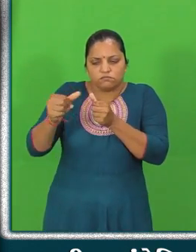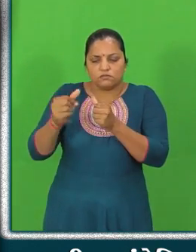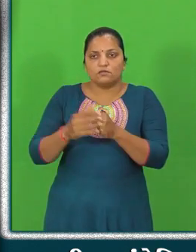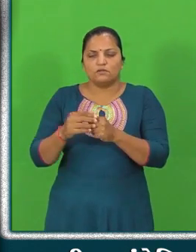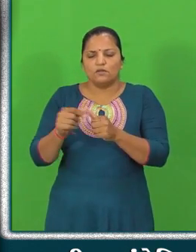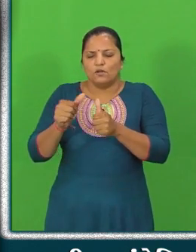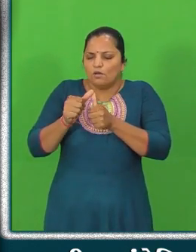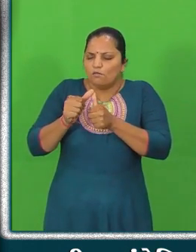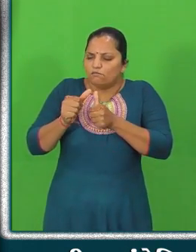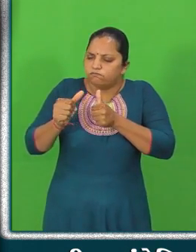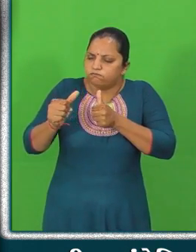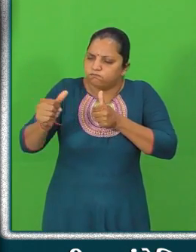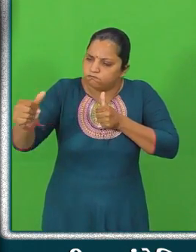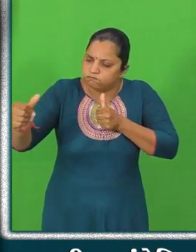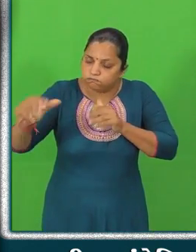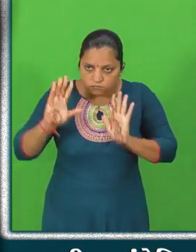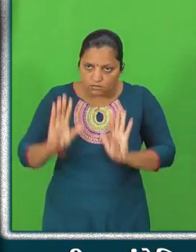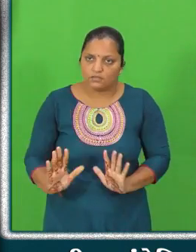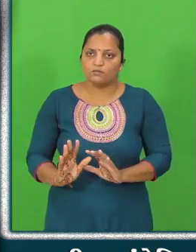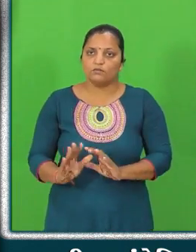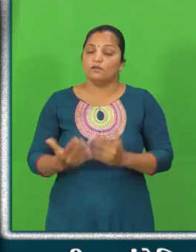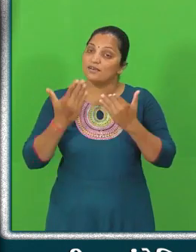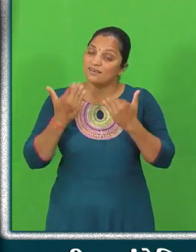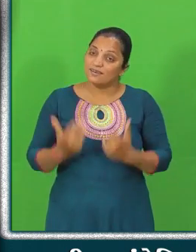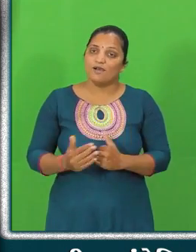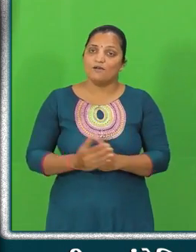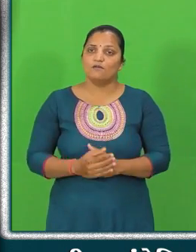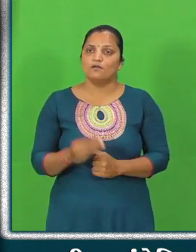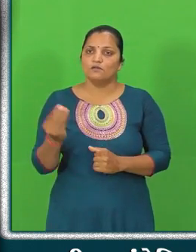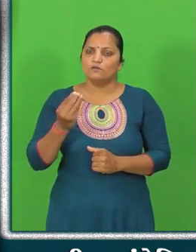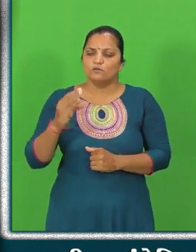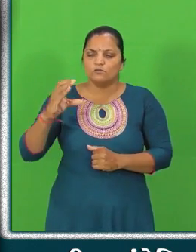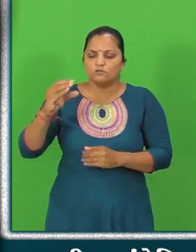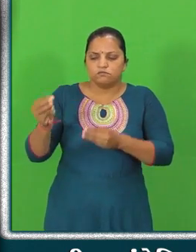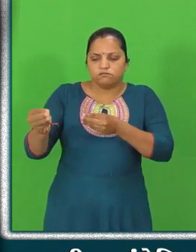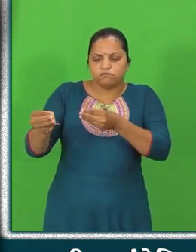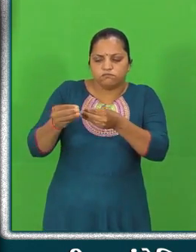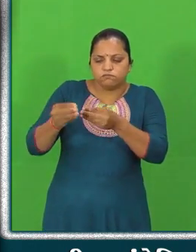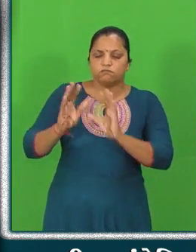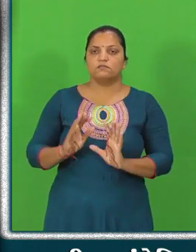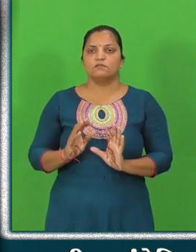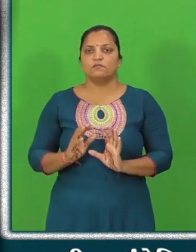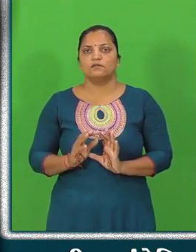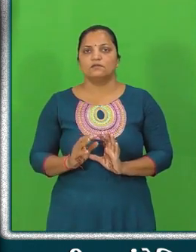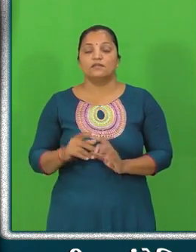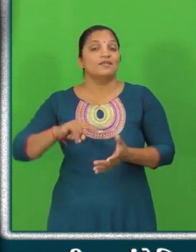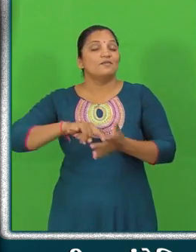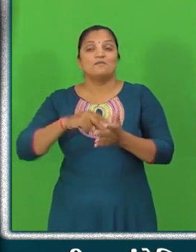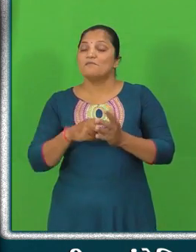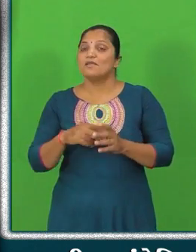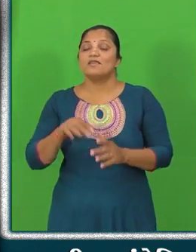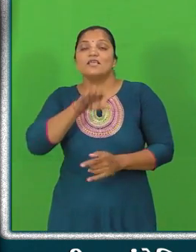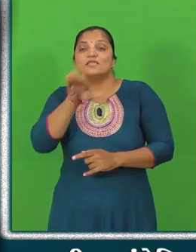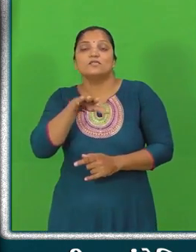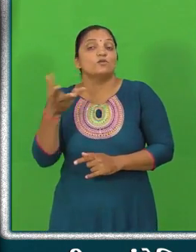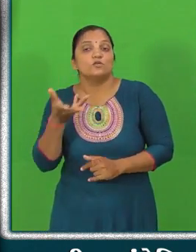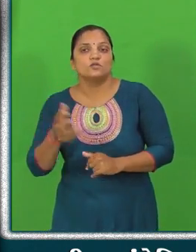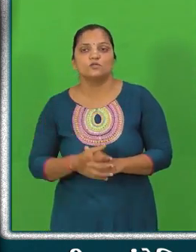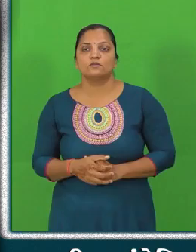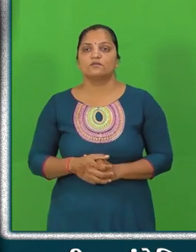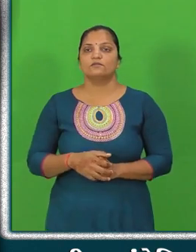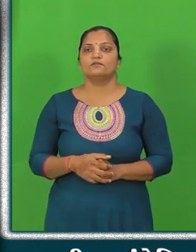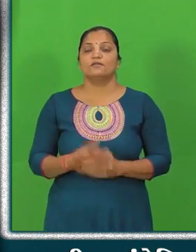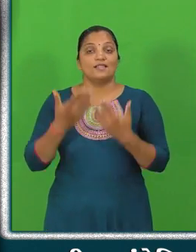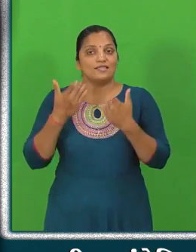એટલું તો ઘણું દૂર હતું, એટલે અંતર કહ્યું. હવે આપણે શું કરશું, સી થી થોડેક જ દૂર મૂકીશું તો શું પરિસ્થિતિ થાય છે?